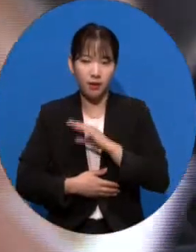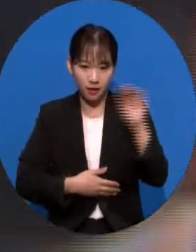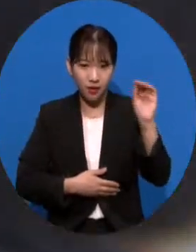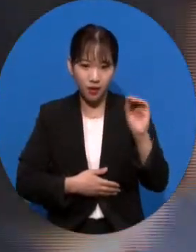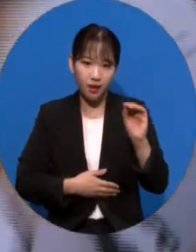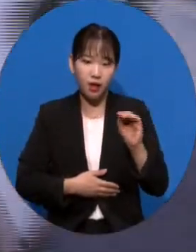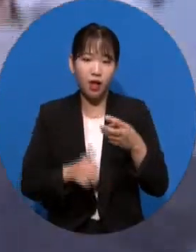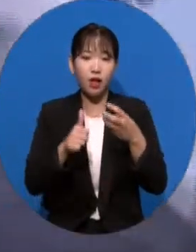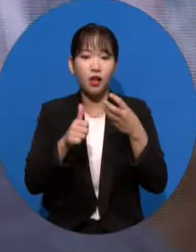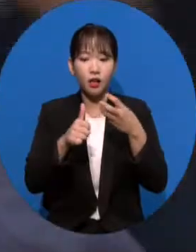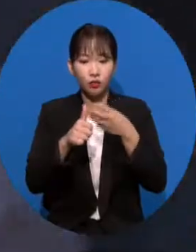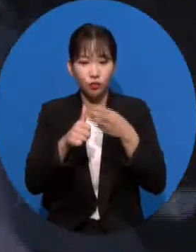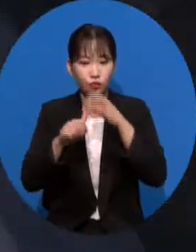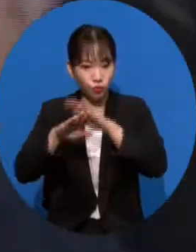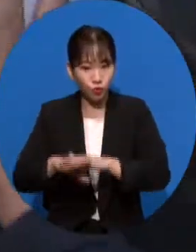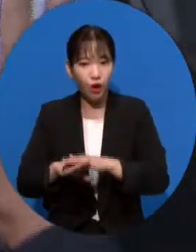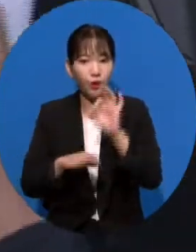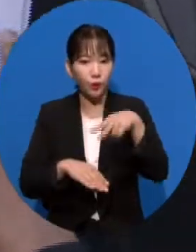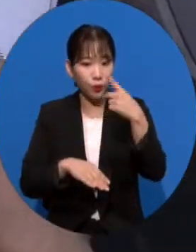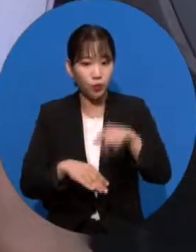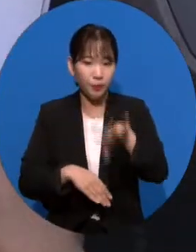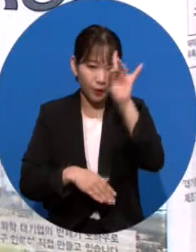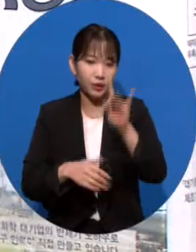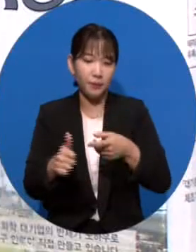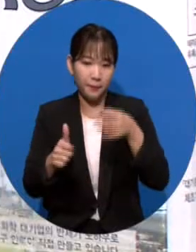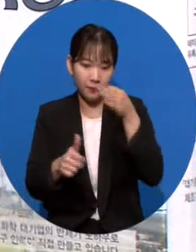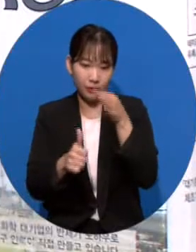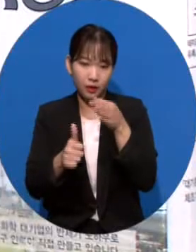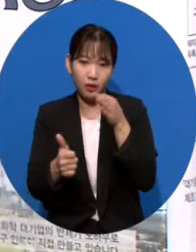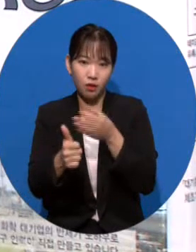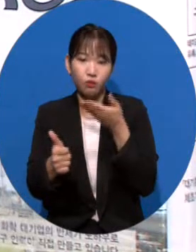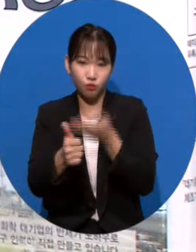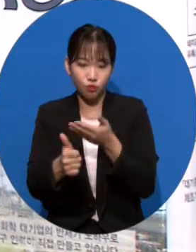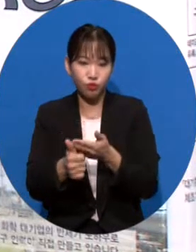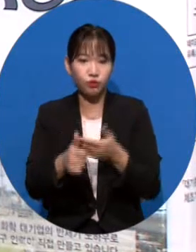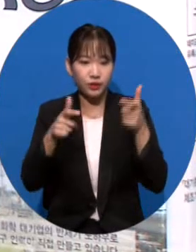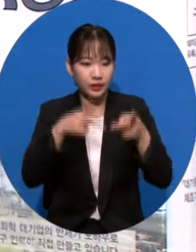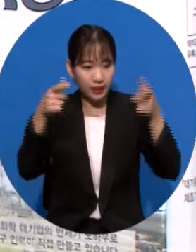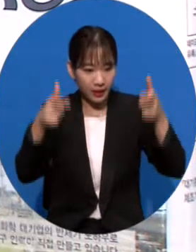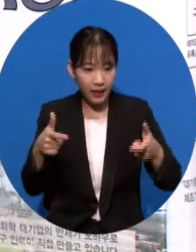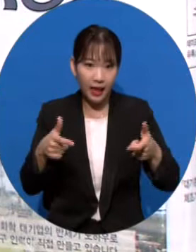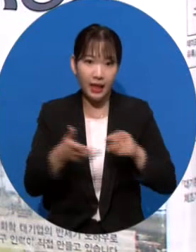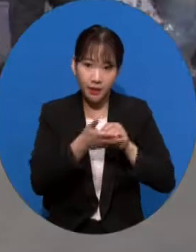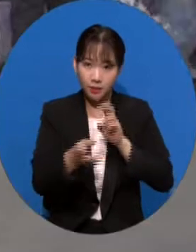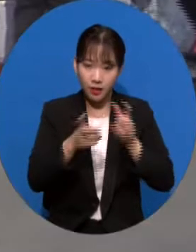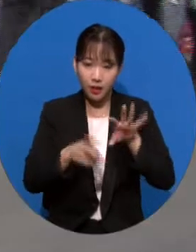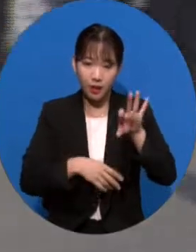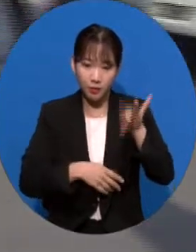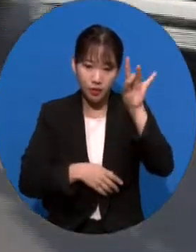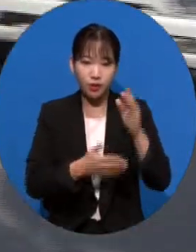군이 비축해 뒀던 제고 요소 수가 긴급 공급되고 지역 산단 입주기업 에 요소 수가 우선 공급되고 있지만